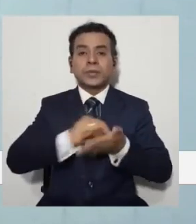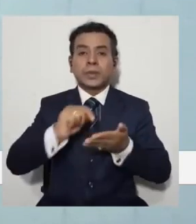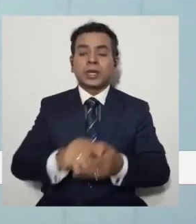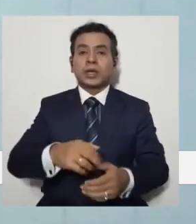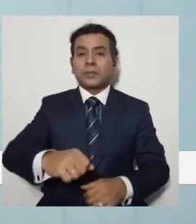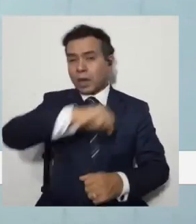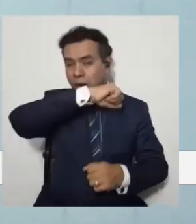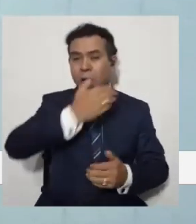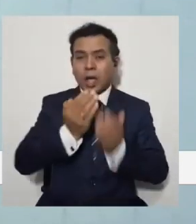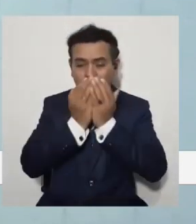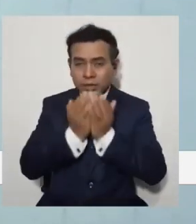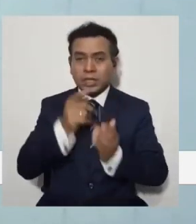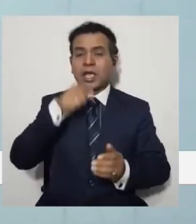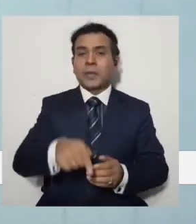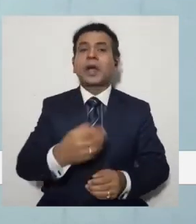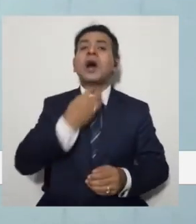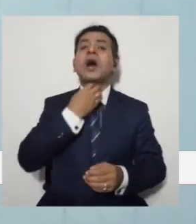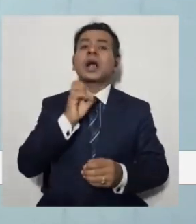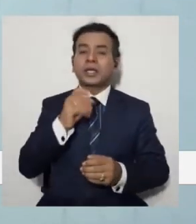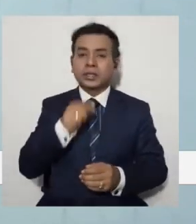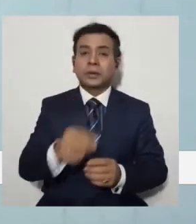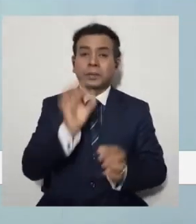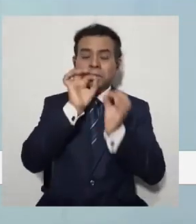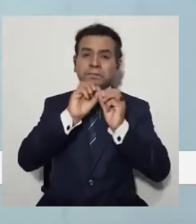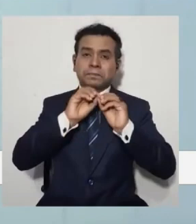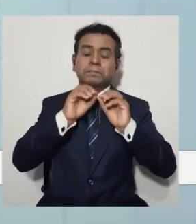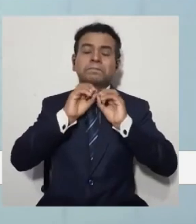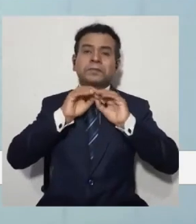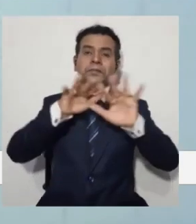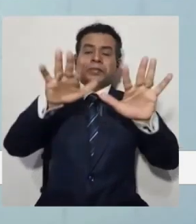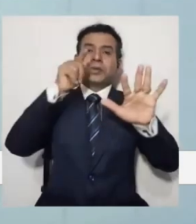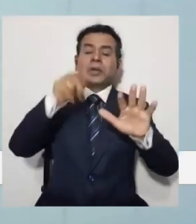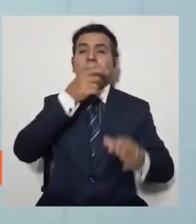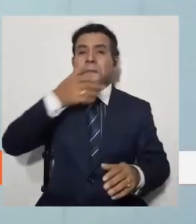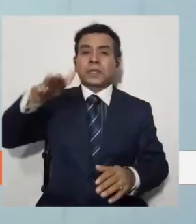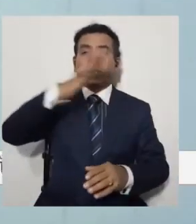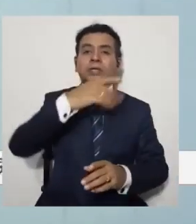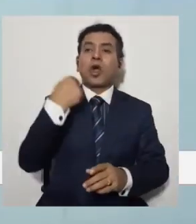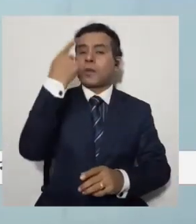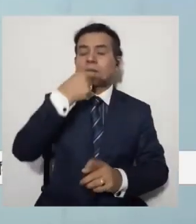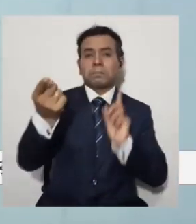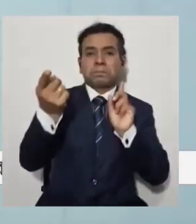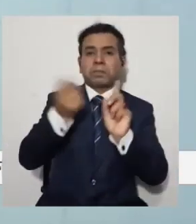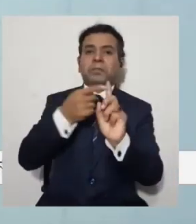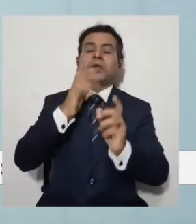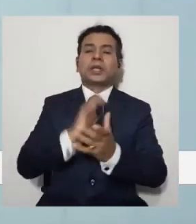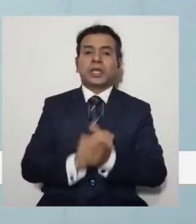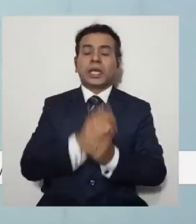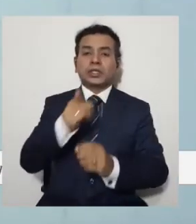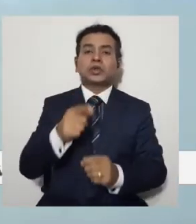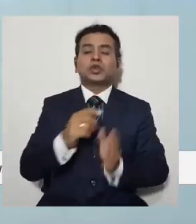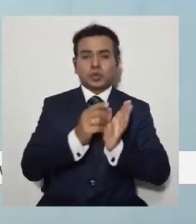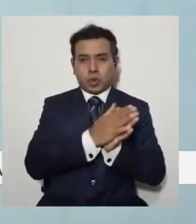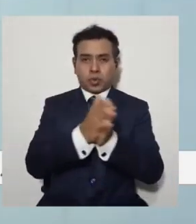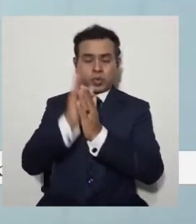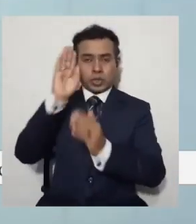মাধ্যমেই অসুখটি ছড়ায় বা ভাইরাসটি ছড়ায়। কাজে আমরা যদি সামাজিক দূরত্ব বজায় না রাখি তাহলে আমাদের হাঁচি কাশি এবং